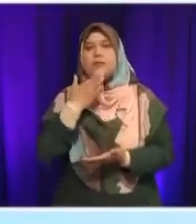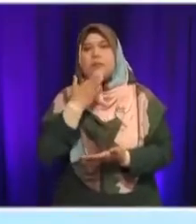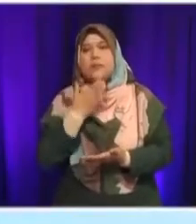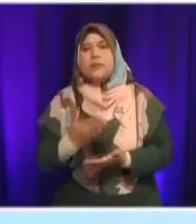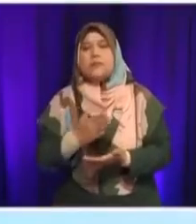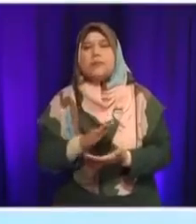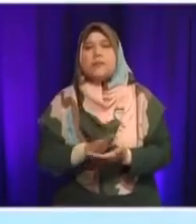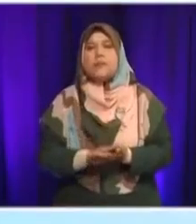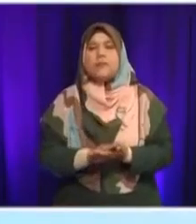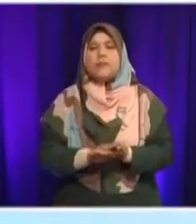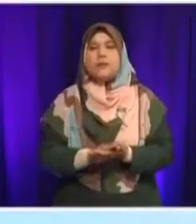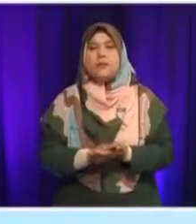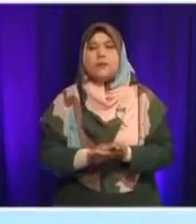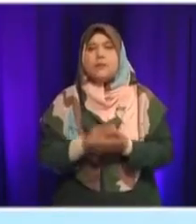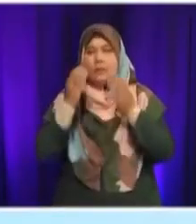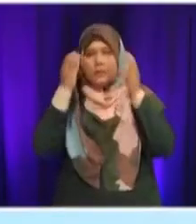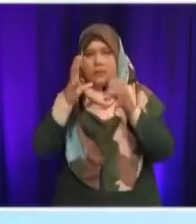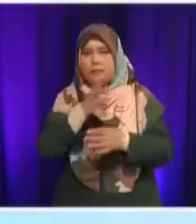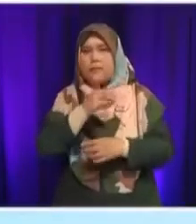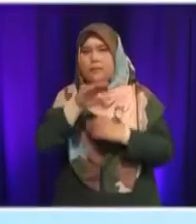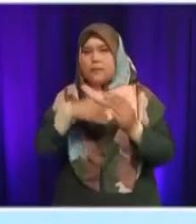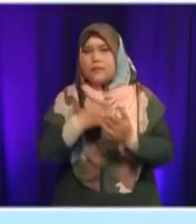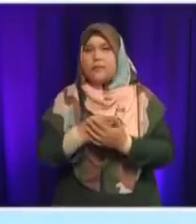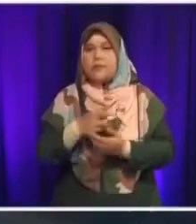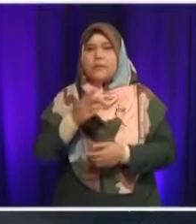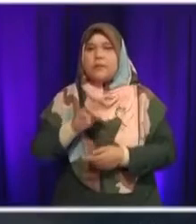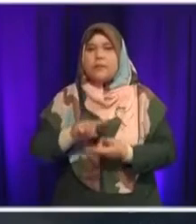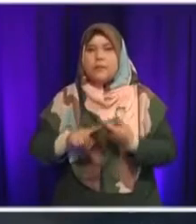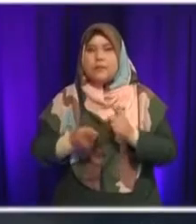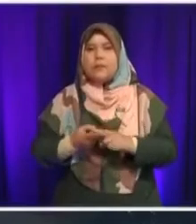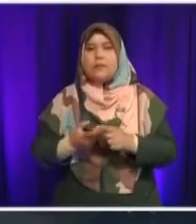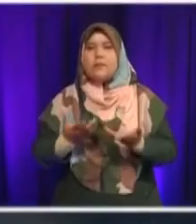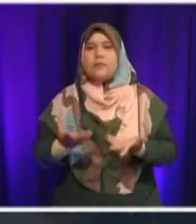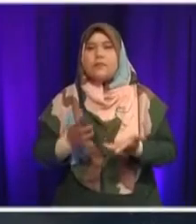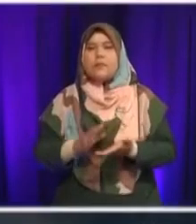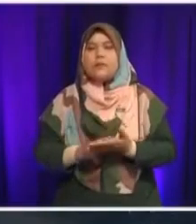dan bagaimana untuk rekan-rekan saya di rumah dapatkan latihan pengukuhan